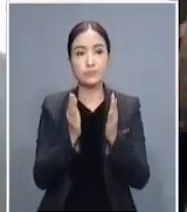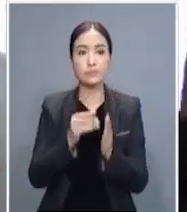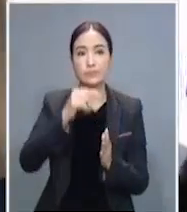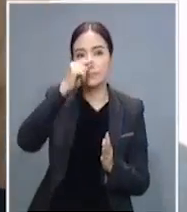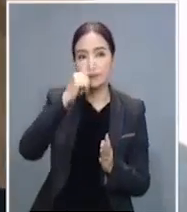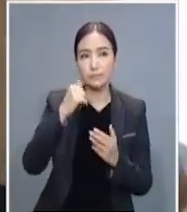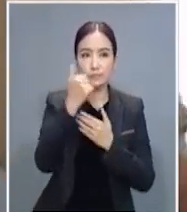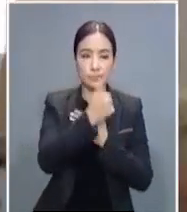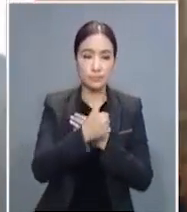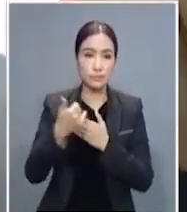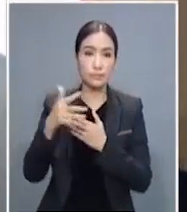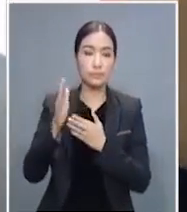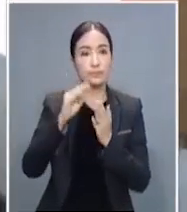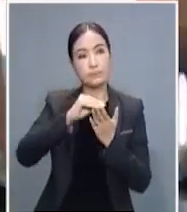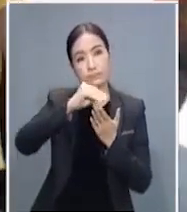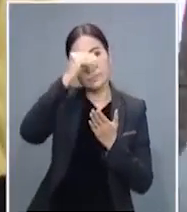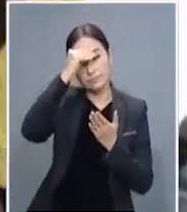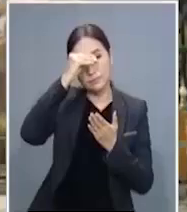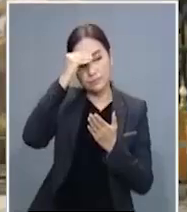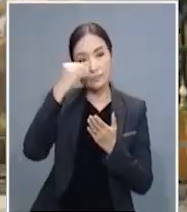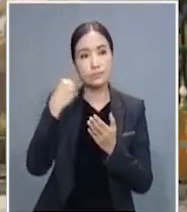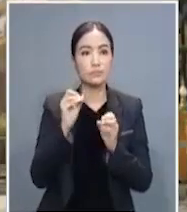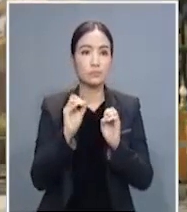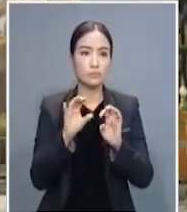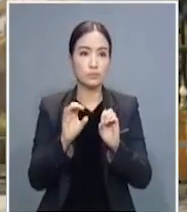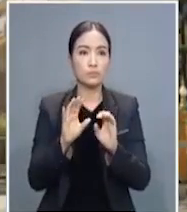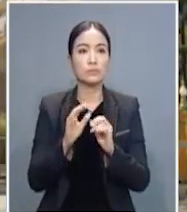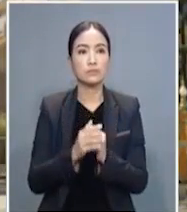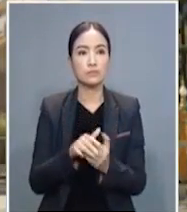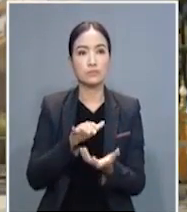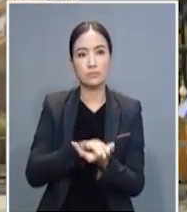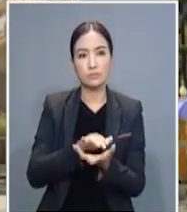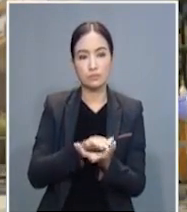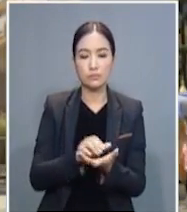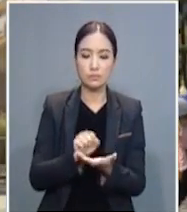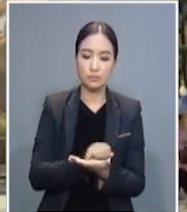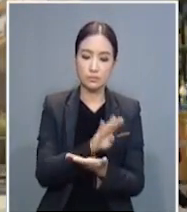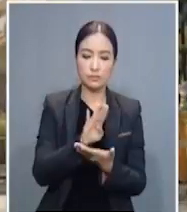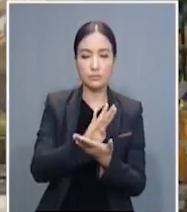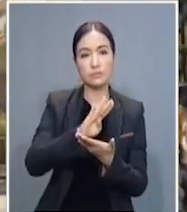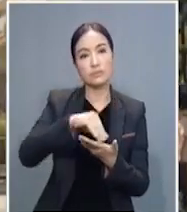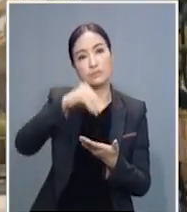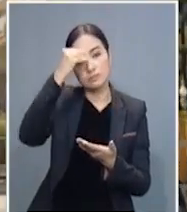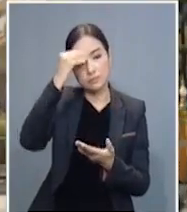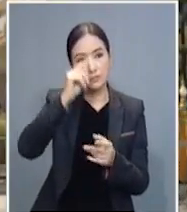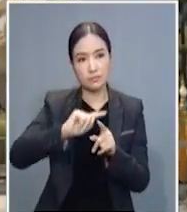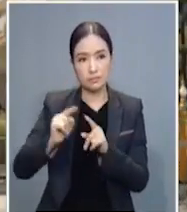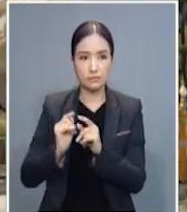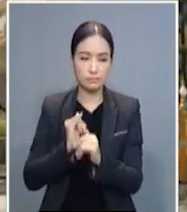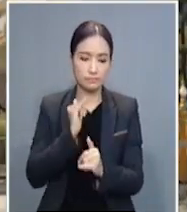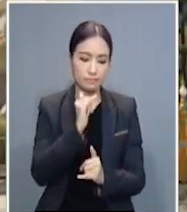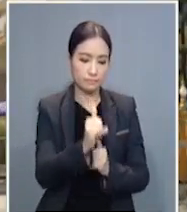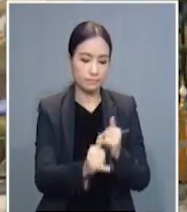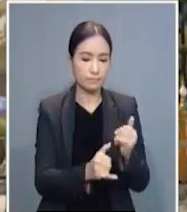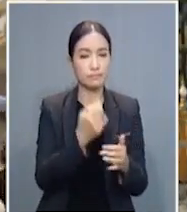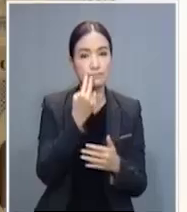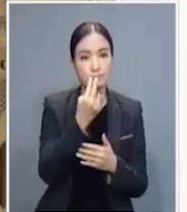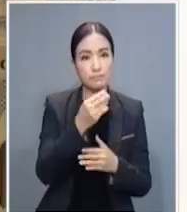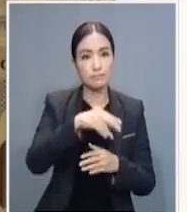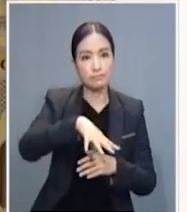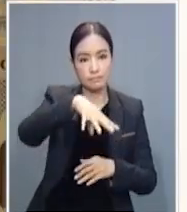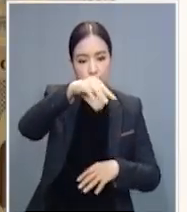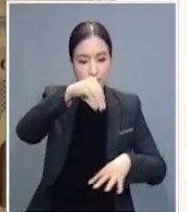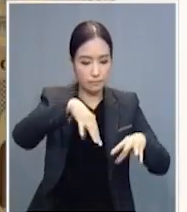ไทยและชาวต่างชาตินักเรียนนักศึกษาพร้อมครูอาจารย์จากโรงเรียนและสถาบันการศึกษาต่างๆทยอยเดินทางเข้าชมนิทรรศ